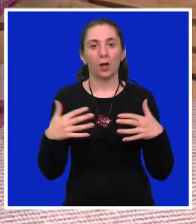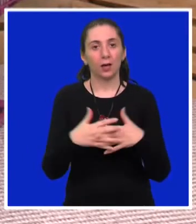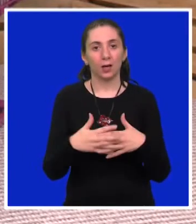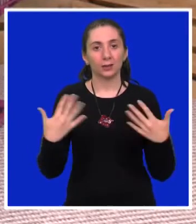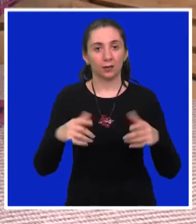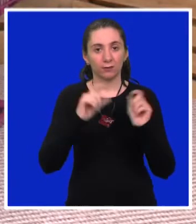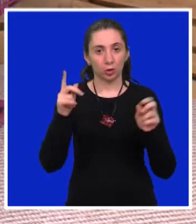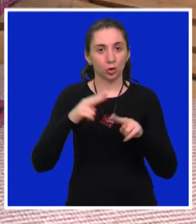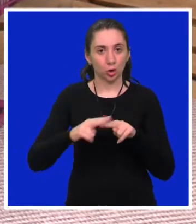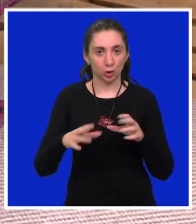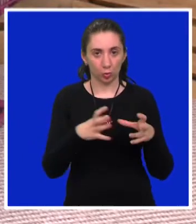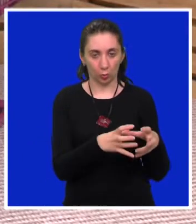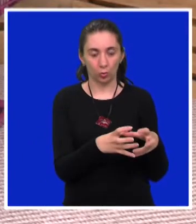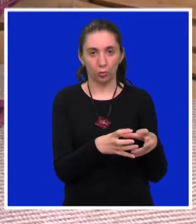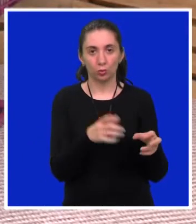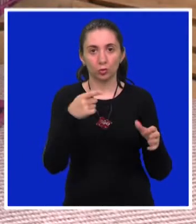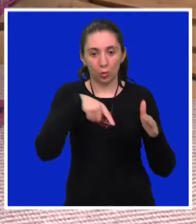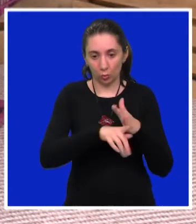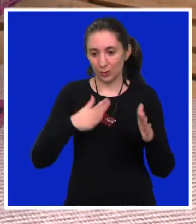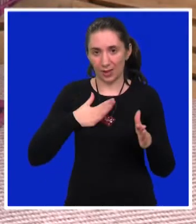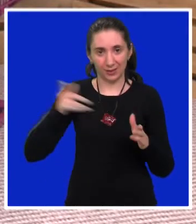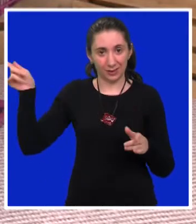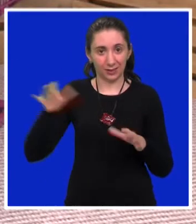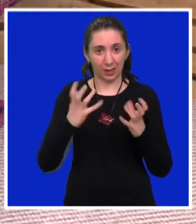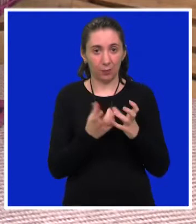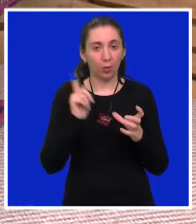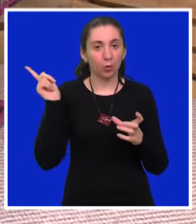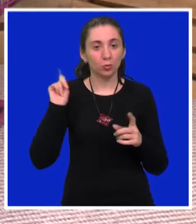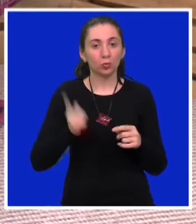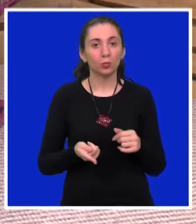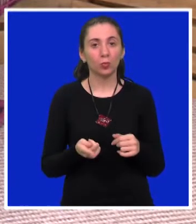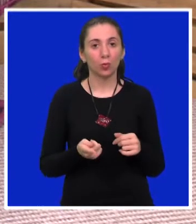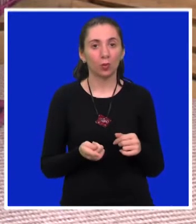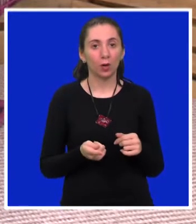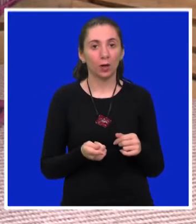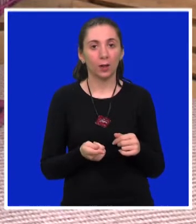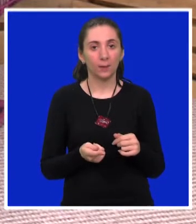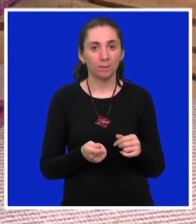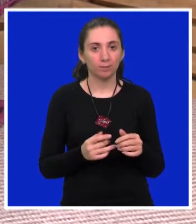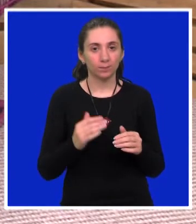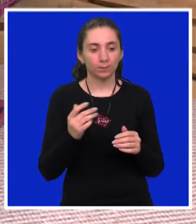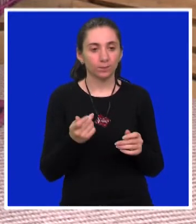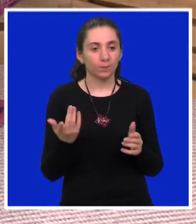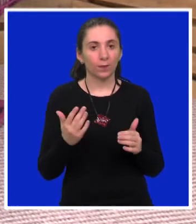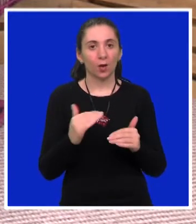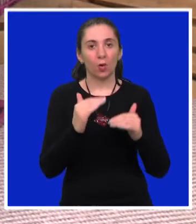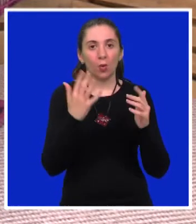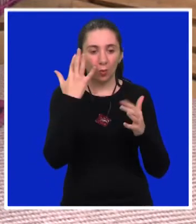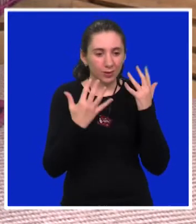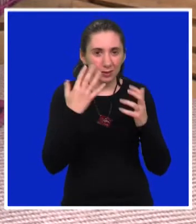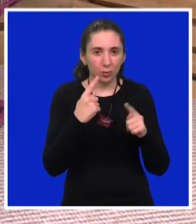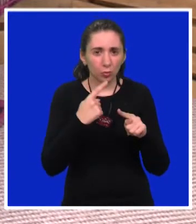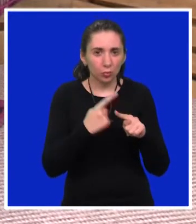gradsku tvrtku Čistoća, koja je unutar sebe morala stvarno izmjeriti, ono što se